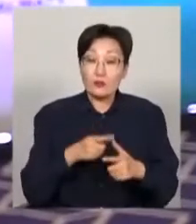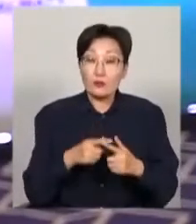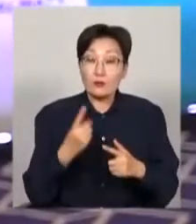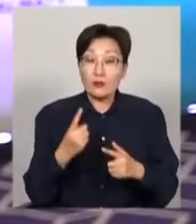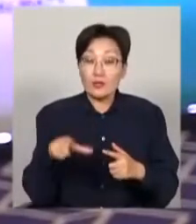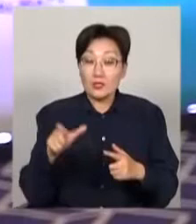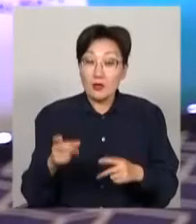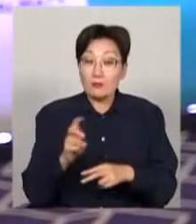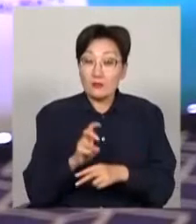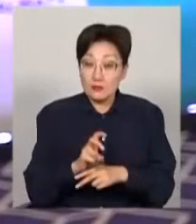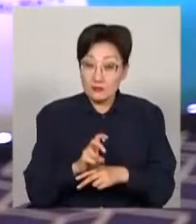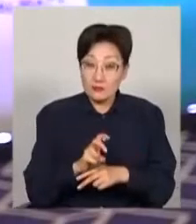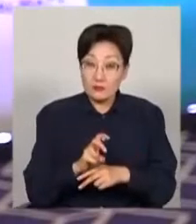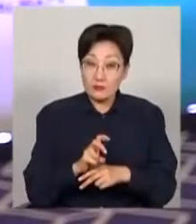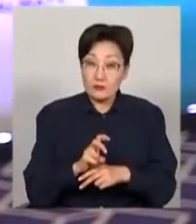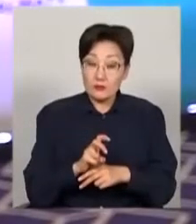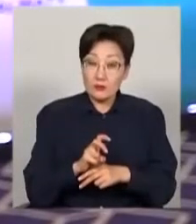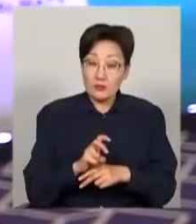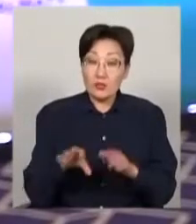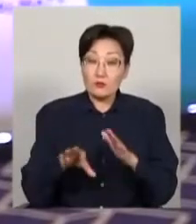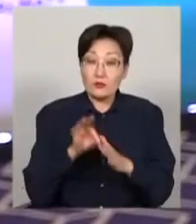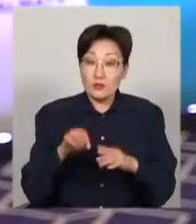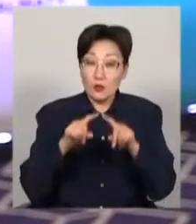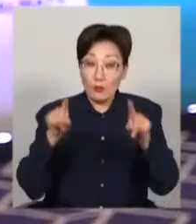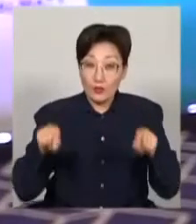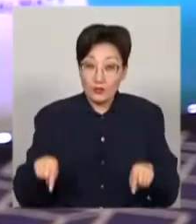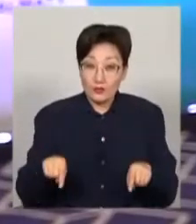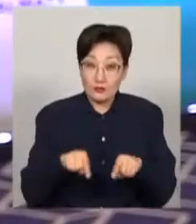келіп жаңағы сайлау парағын